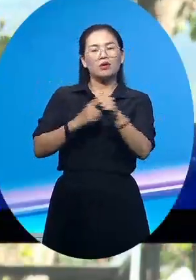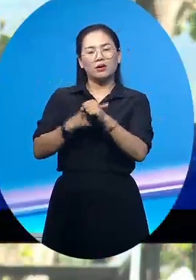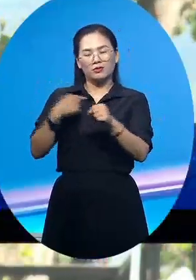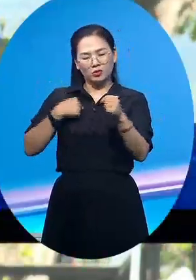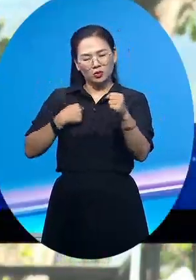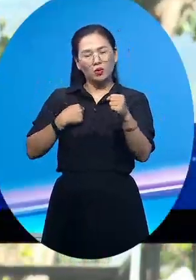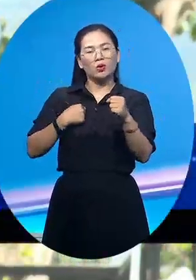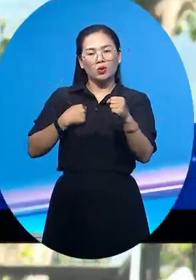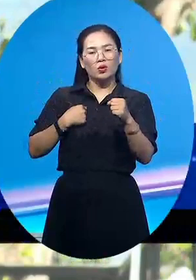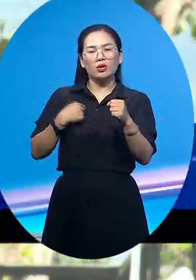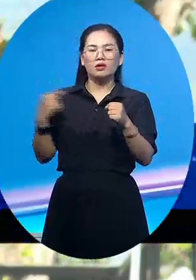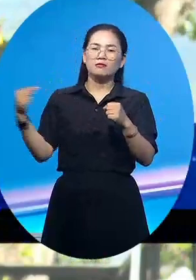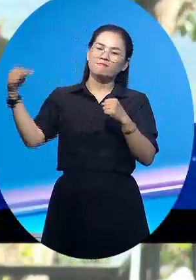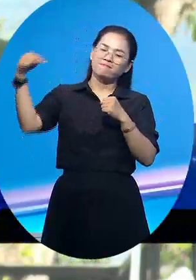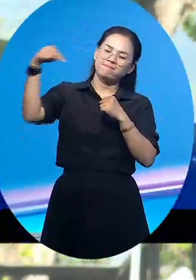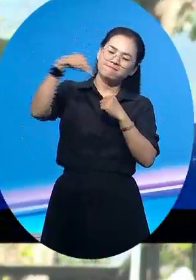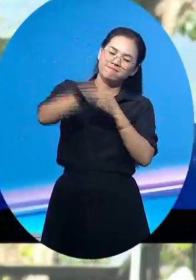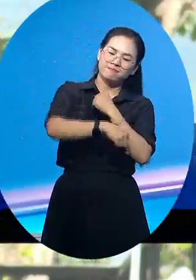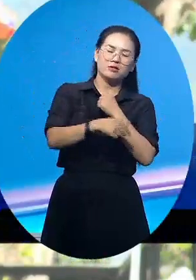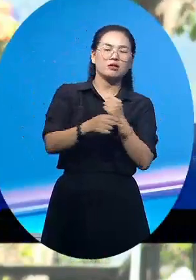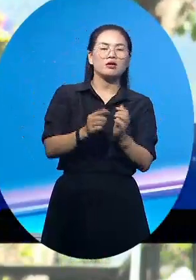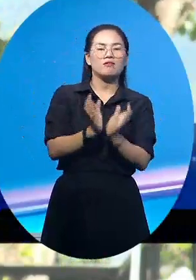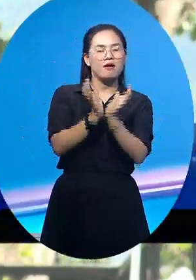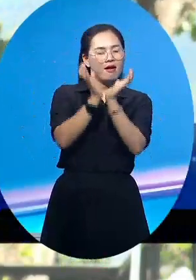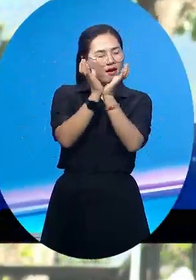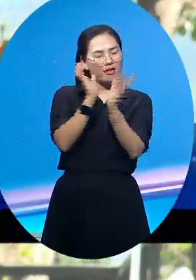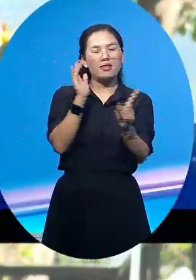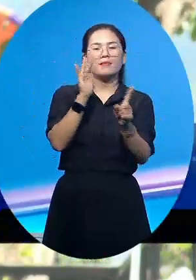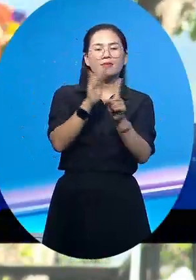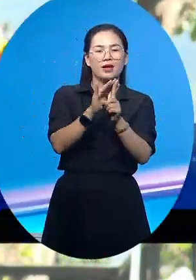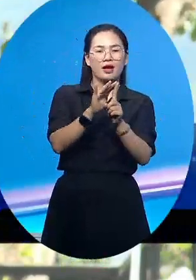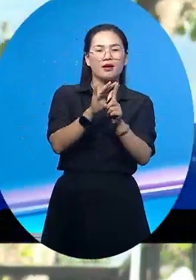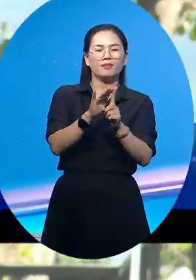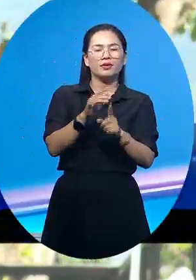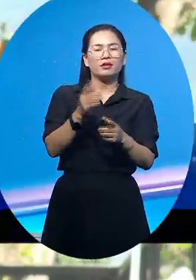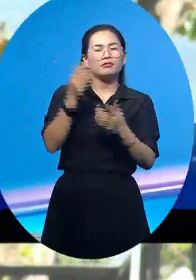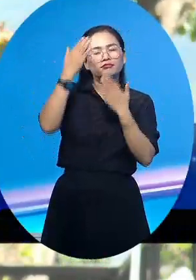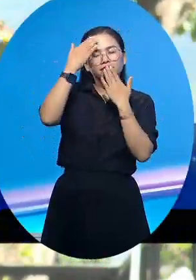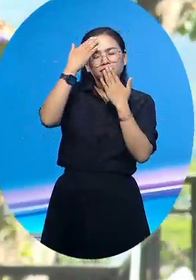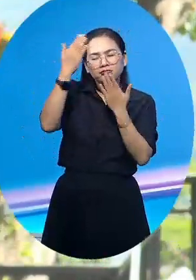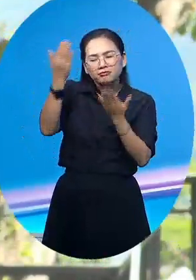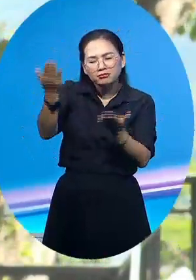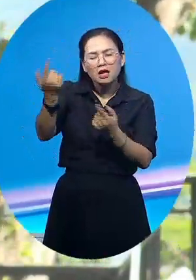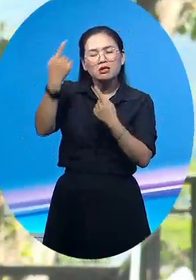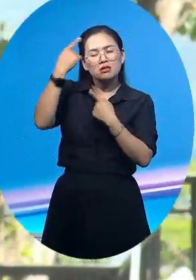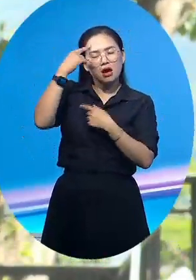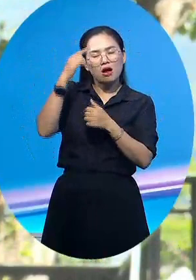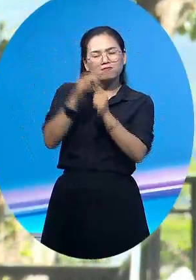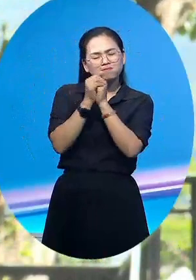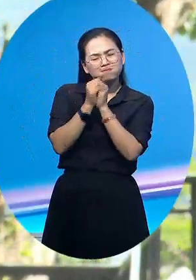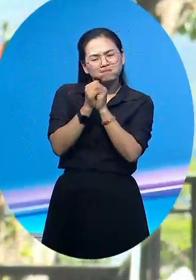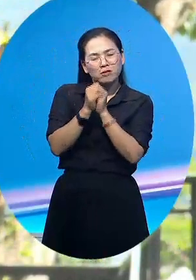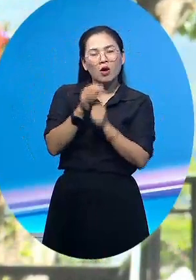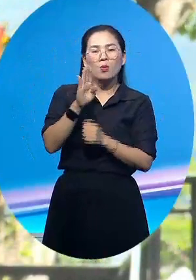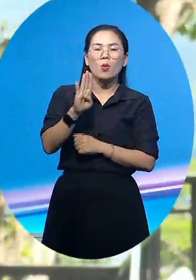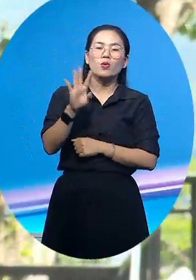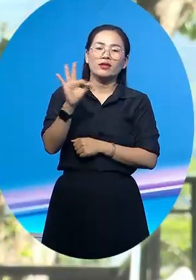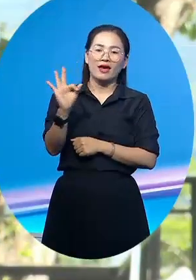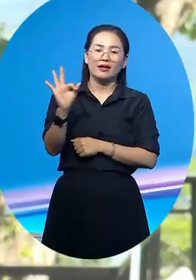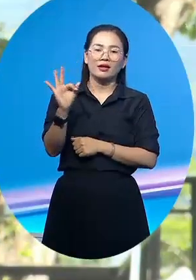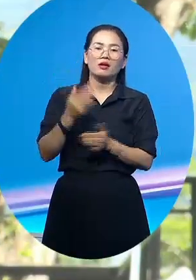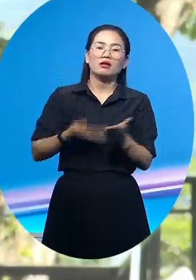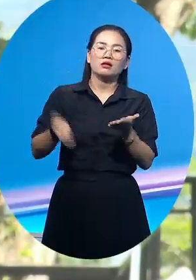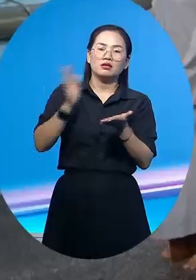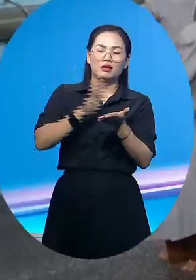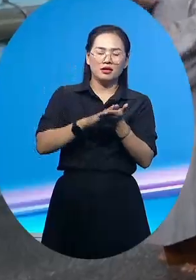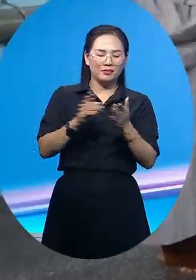cũng nuôi xếp thời gian để đến với núi Bà và tham dự lễ Vía Bà đây không chỉ là dịp để tưởng nhớ và cảm ơn công đức của Lương Sơn Thanh mẫu Bồ Tát mà còn là dịp